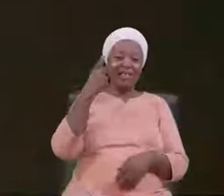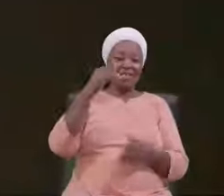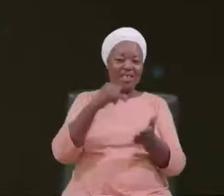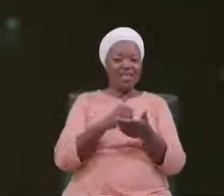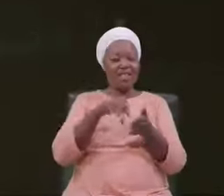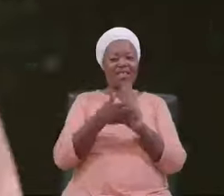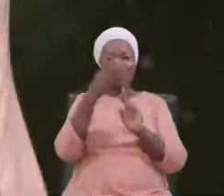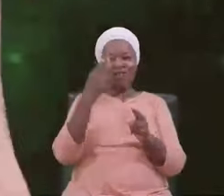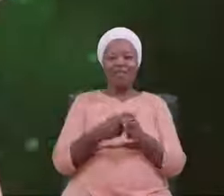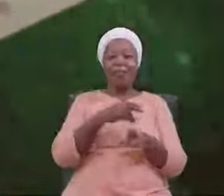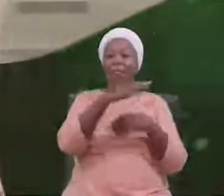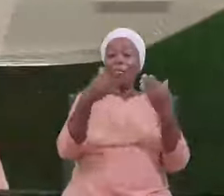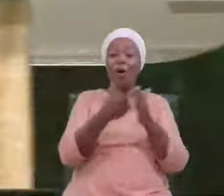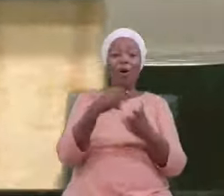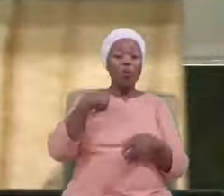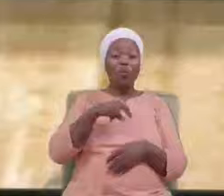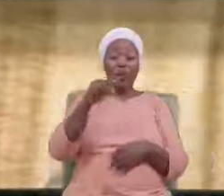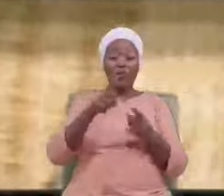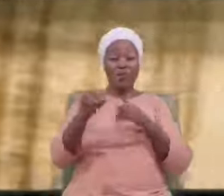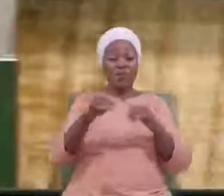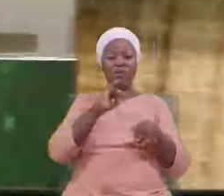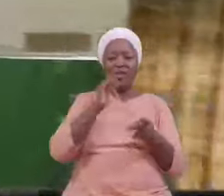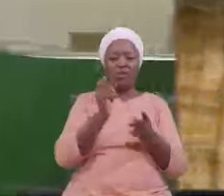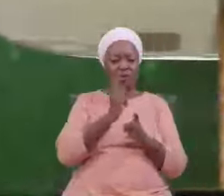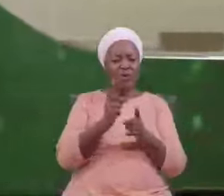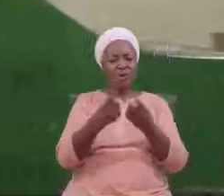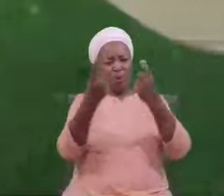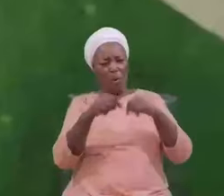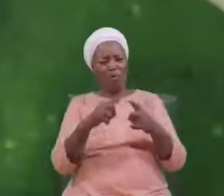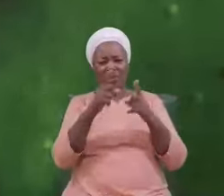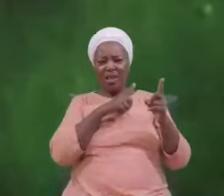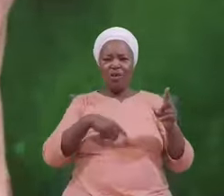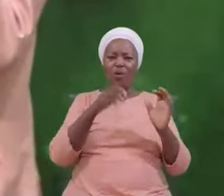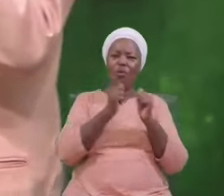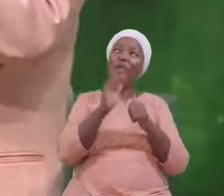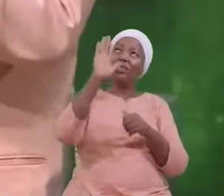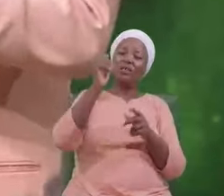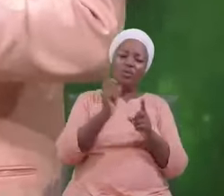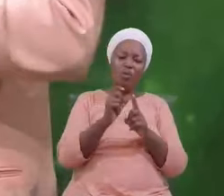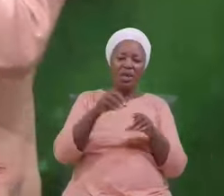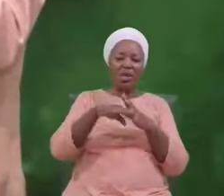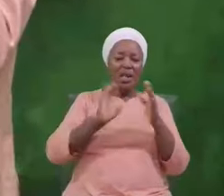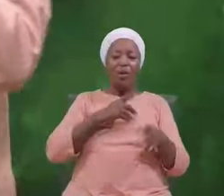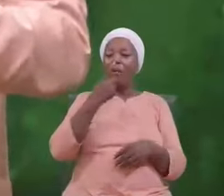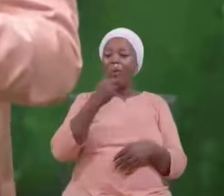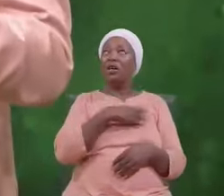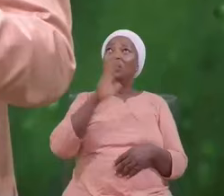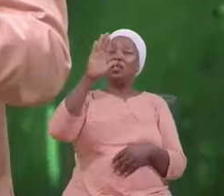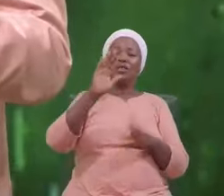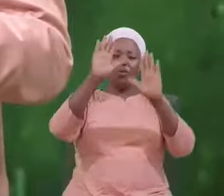Ce qu'il faut faire, c'est de se tourner vers le Seigneur avec sa parole dans notre bouche, ses merveilles dans notre